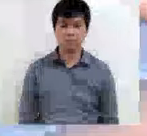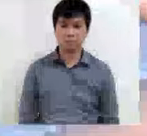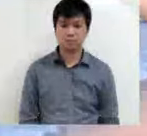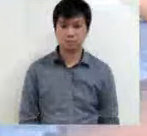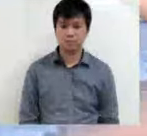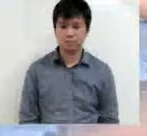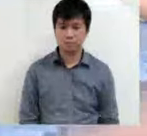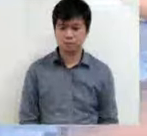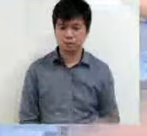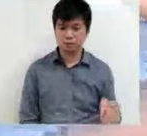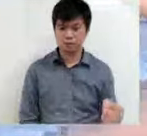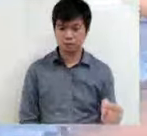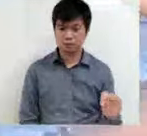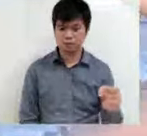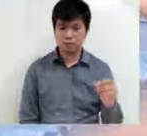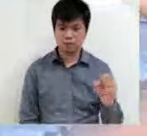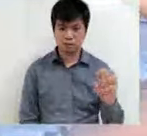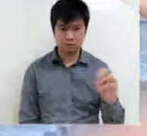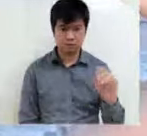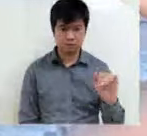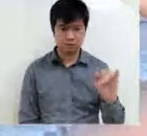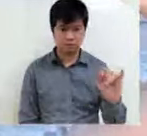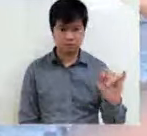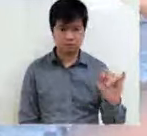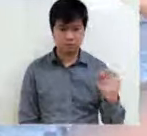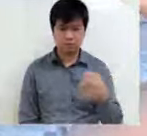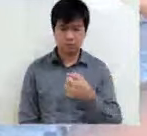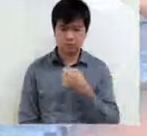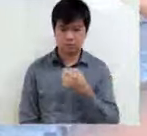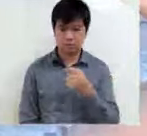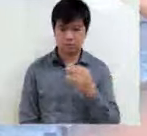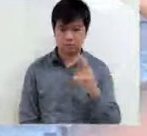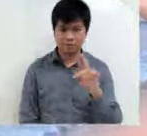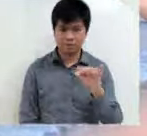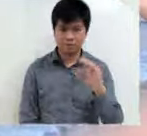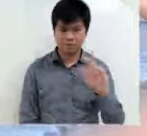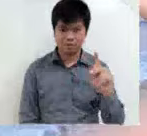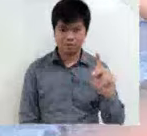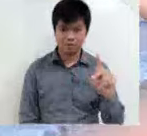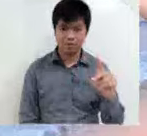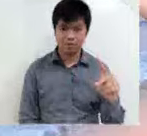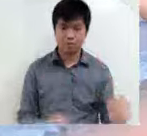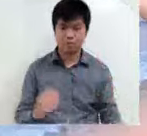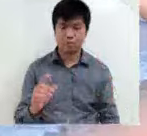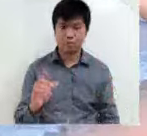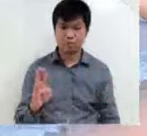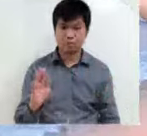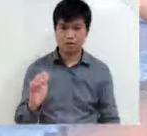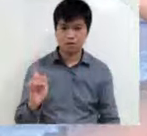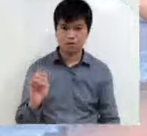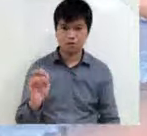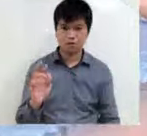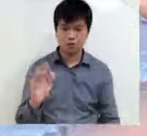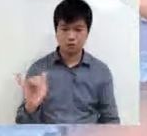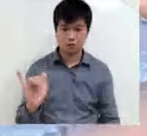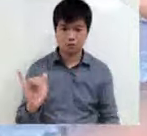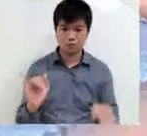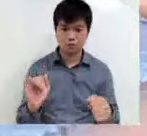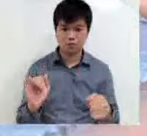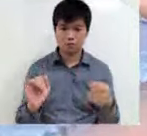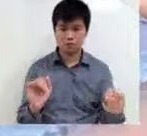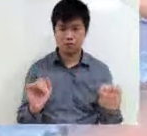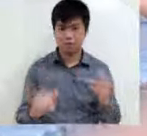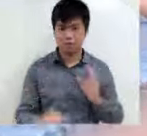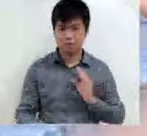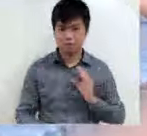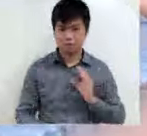Ang SMNI hosts na sina Eric Celis at Lorraine Badoy matapos silang i-cite in contempt ng kamera. Pero ayon sa